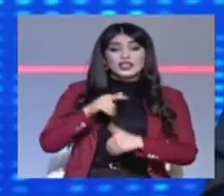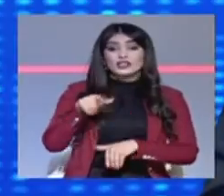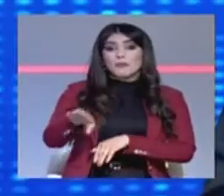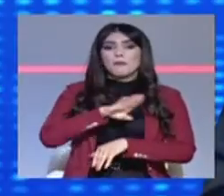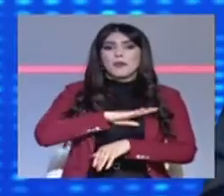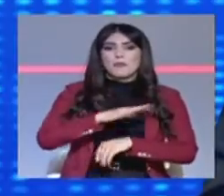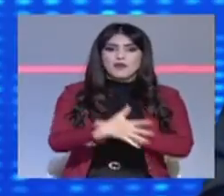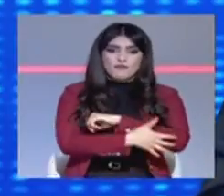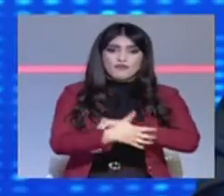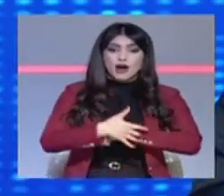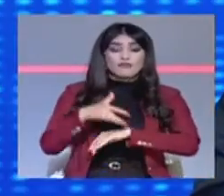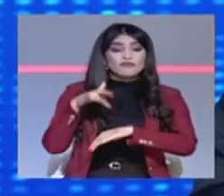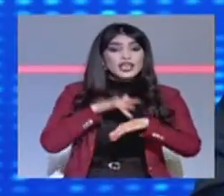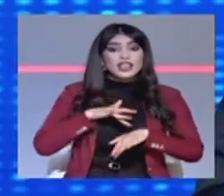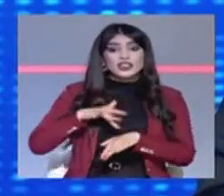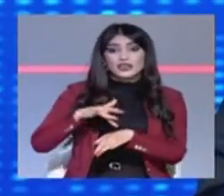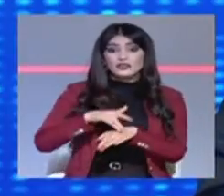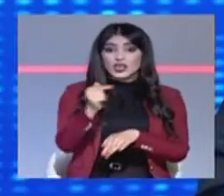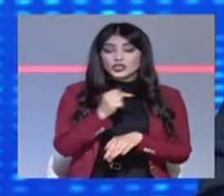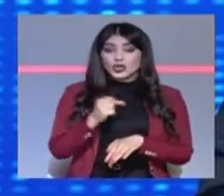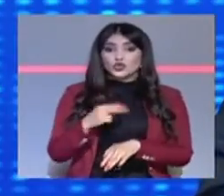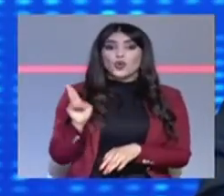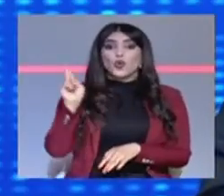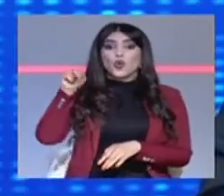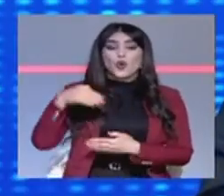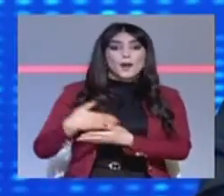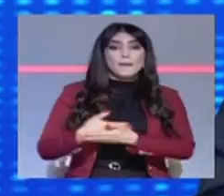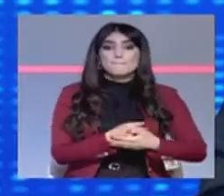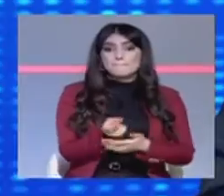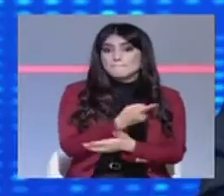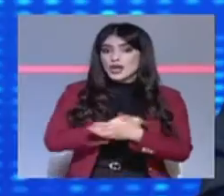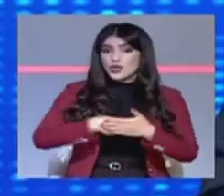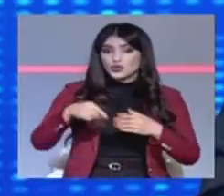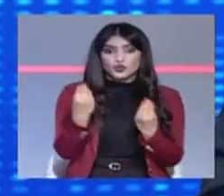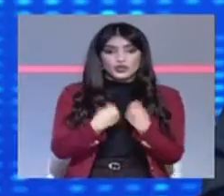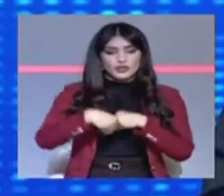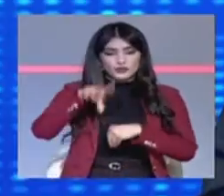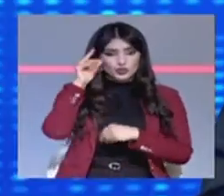الذي يهدد وفق تقرير يوسف مليون طفل